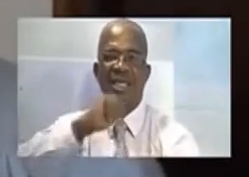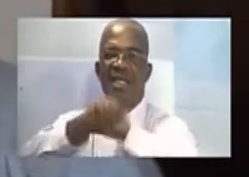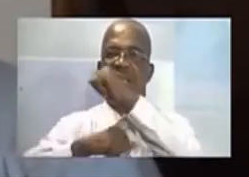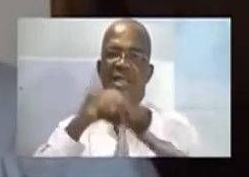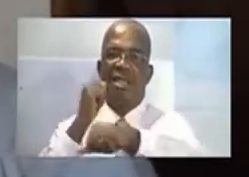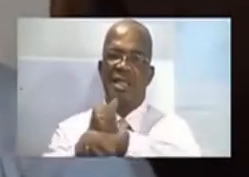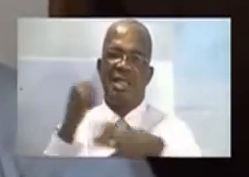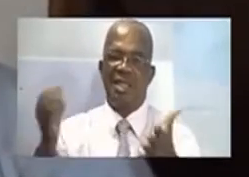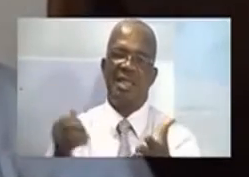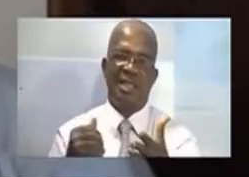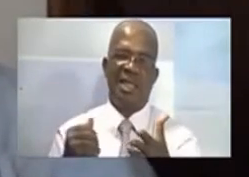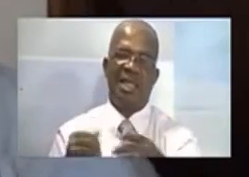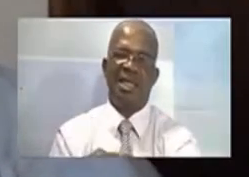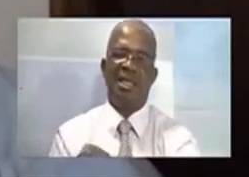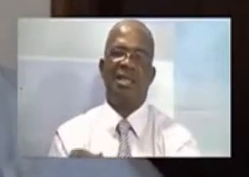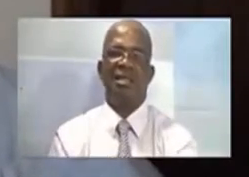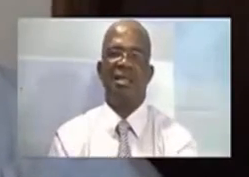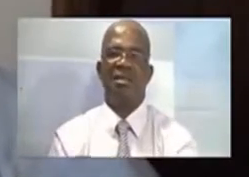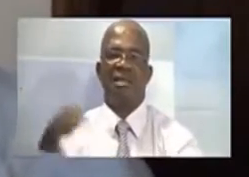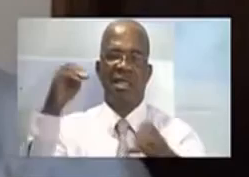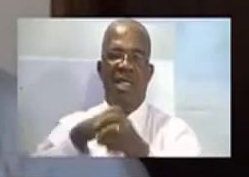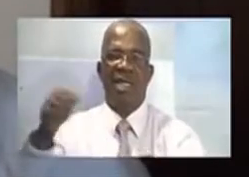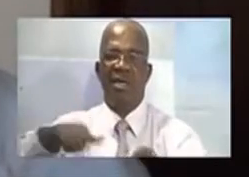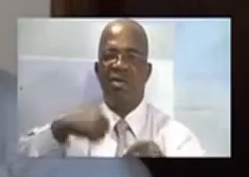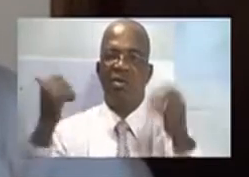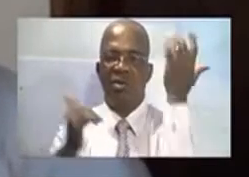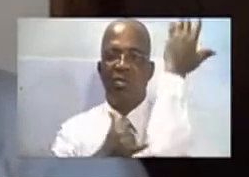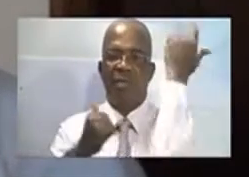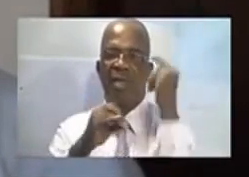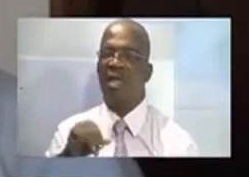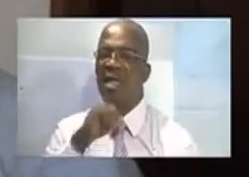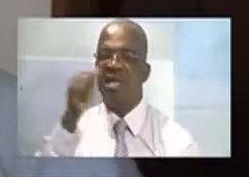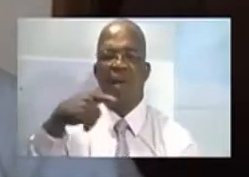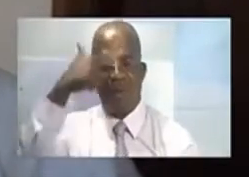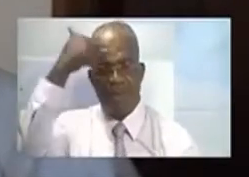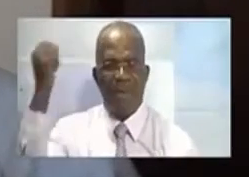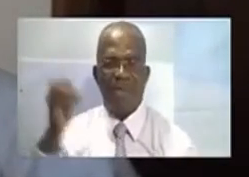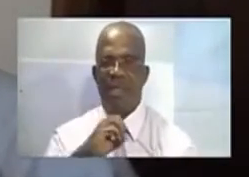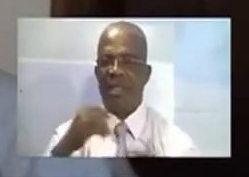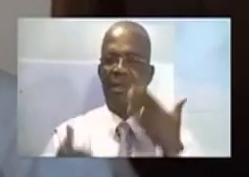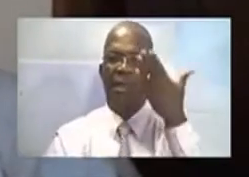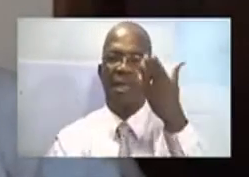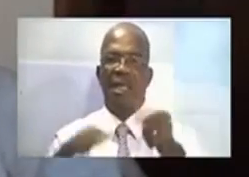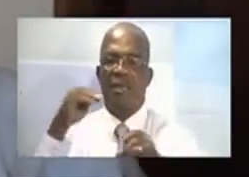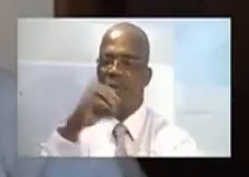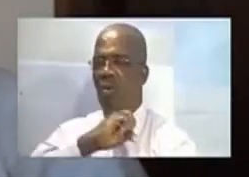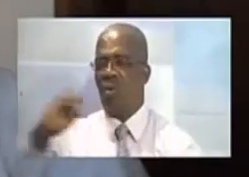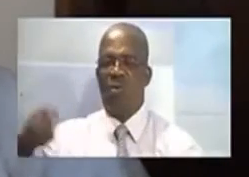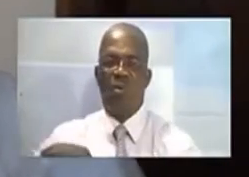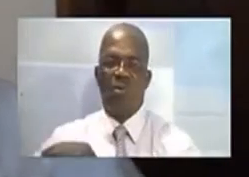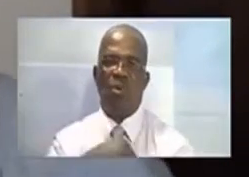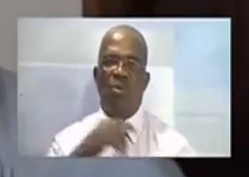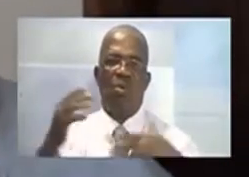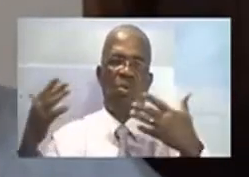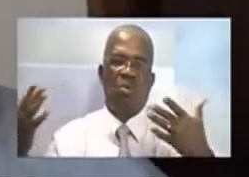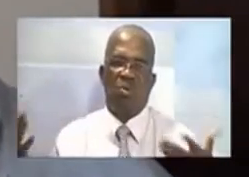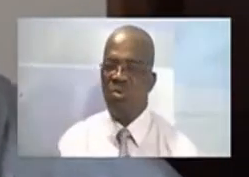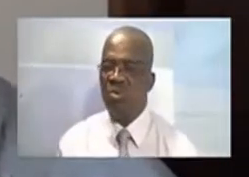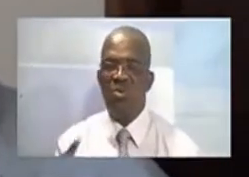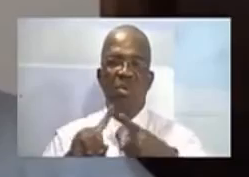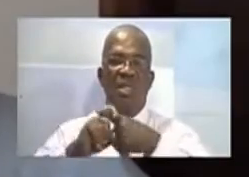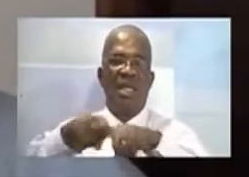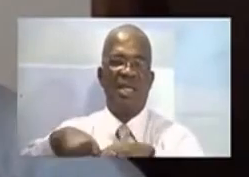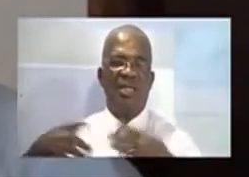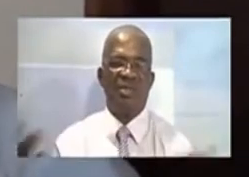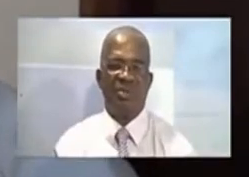pays, c'est une joie totale. Ce n'est pas dire que là-bas on vivait mal, mais seulement il est mieux de vivre chez soi. Donc vraiment, on a voulu revenir chez nous, nous